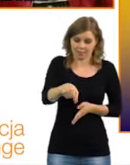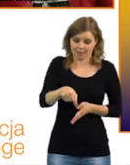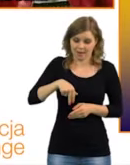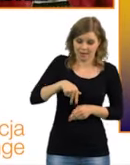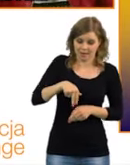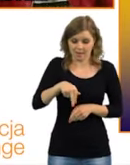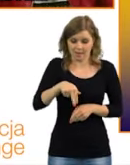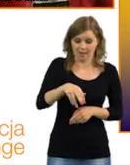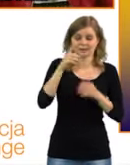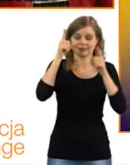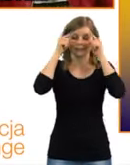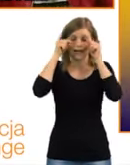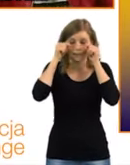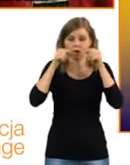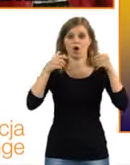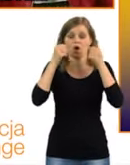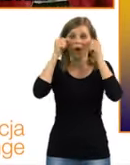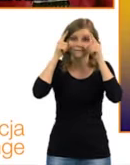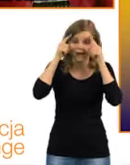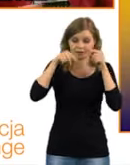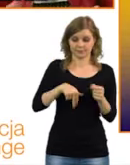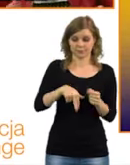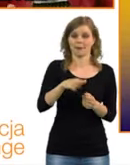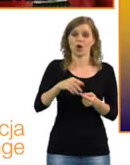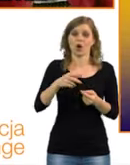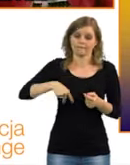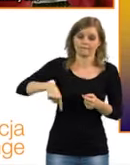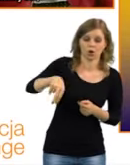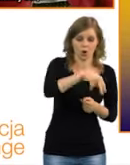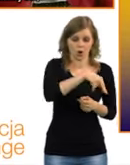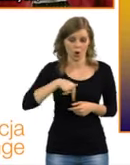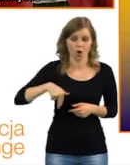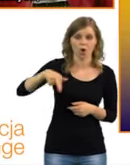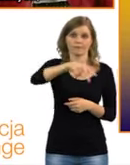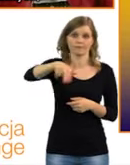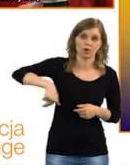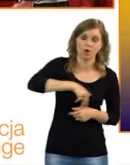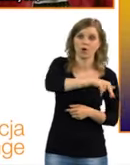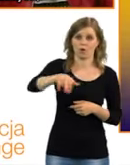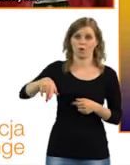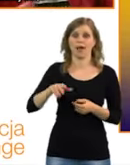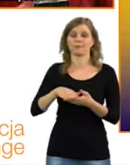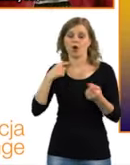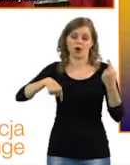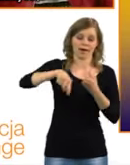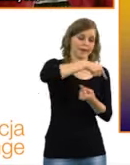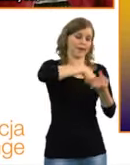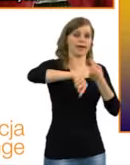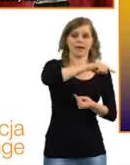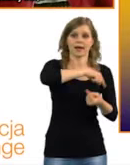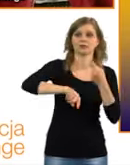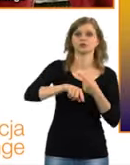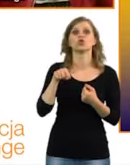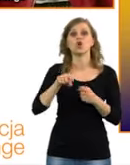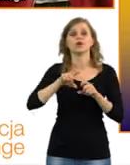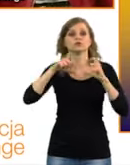linii, zamkniętymi, z otwartymi oczami. Mogą chodzić w kółko, w obu kierunkach, mogą kręcić się wokół własnej